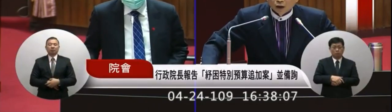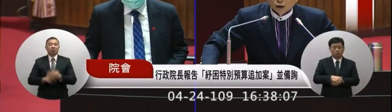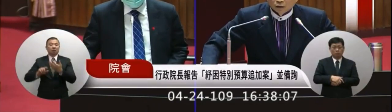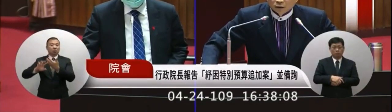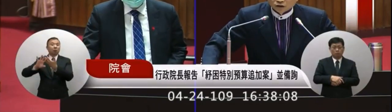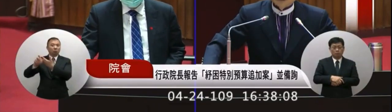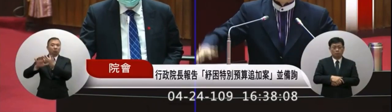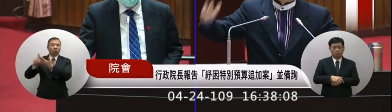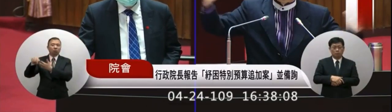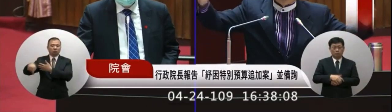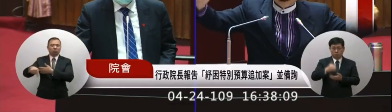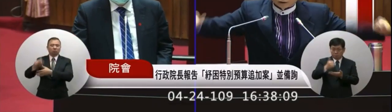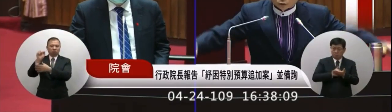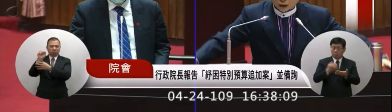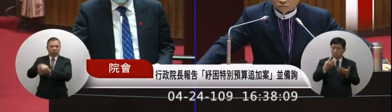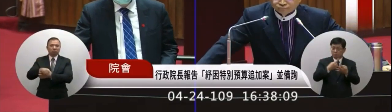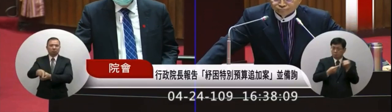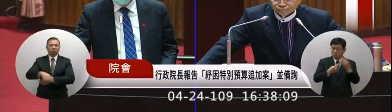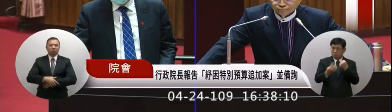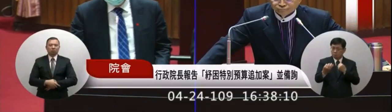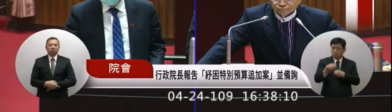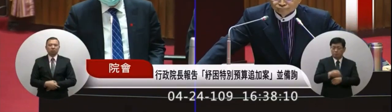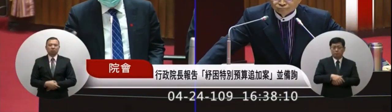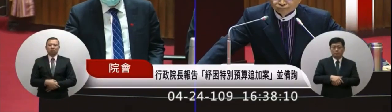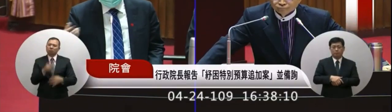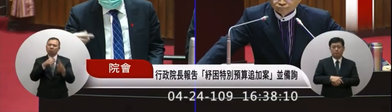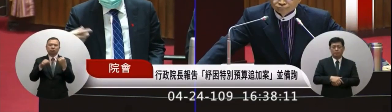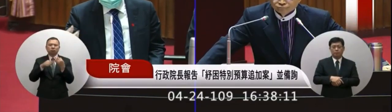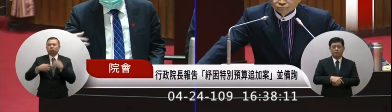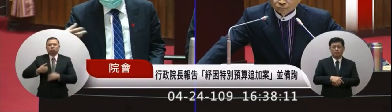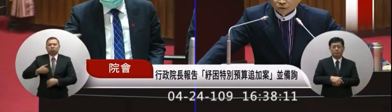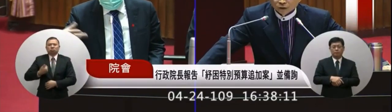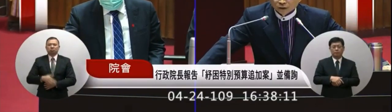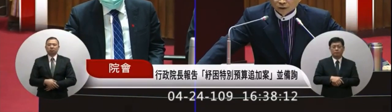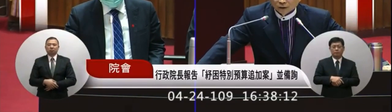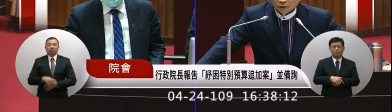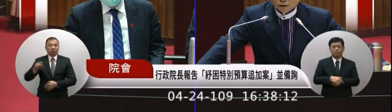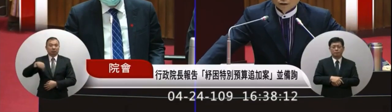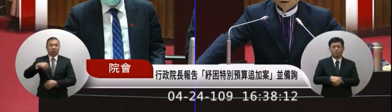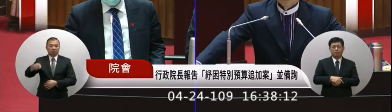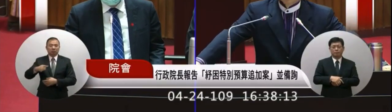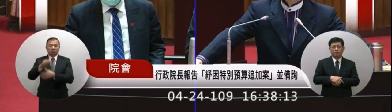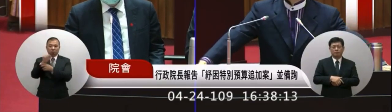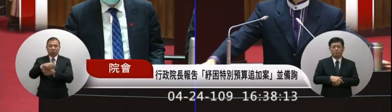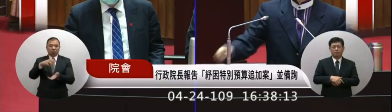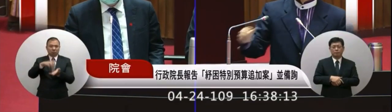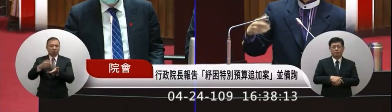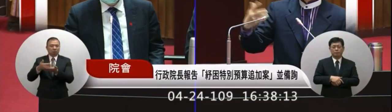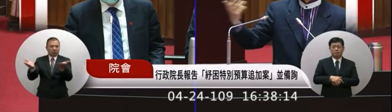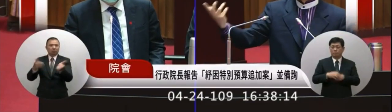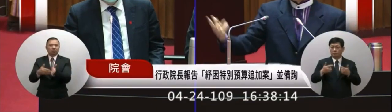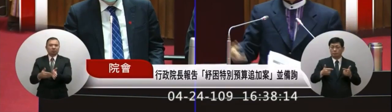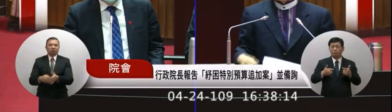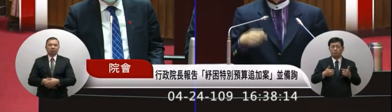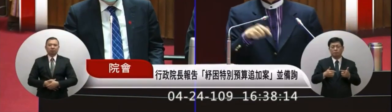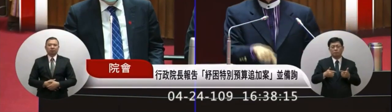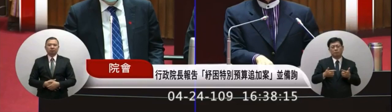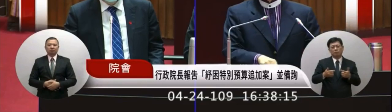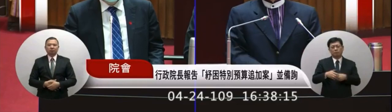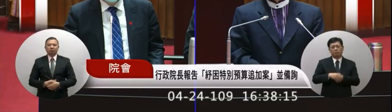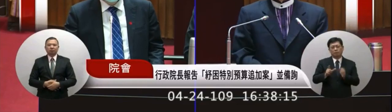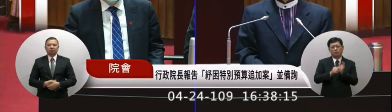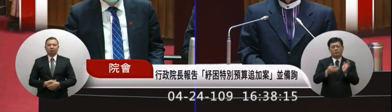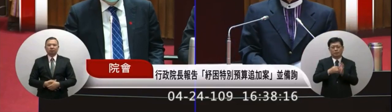许的有啊，对。 进来多少量多少？ 量还不知道，他们有已经许可证有给他们的，有有。 没有我，哎，先。